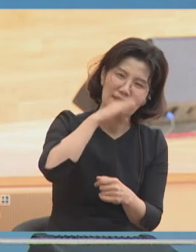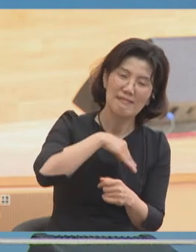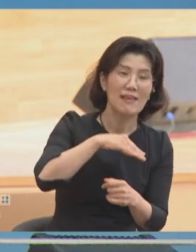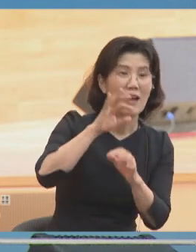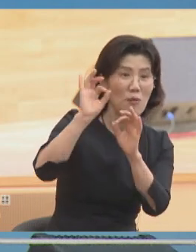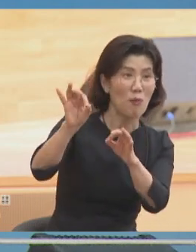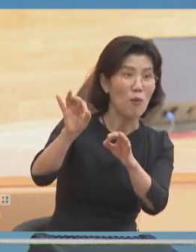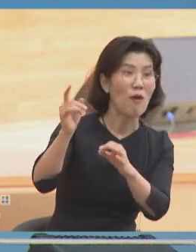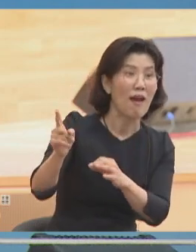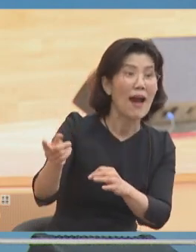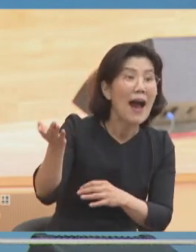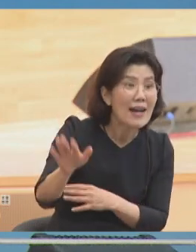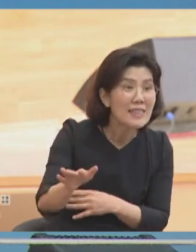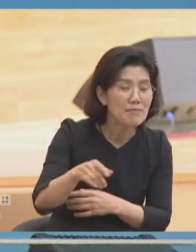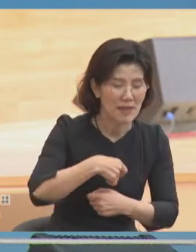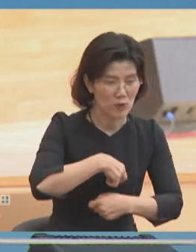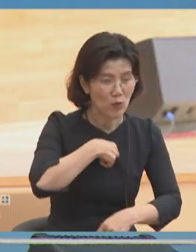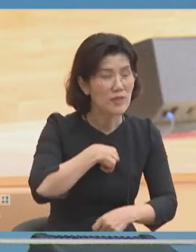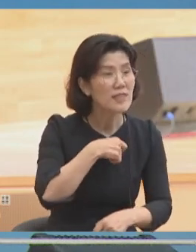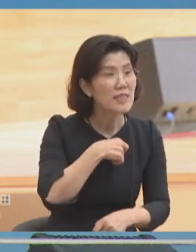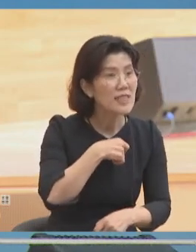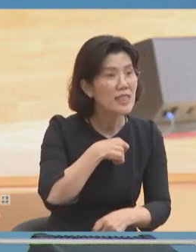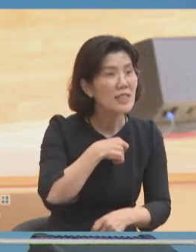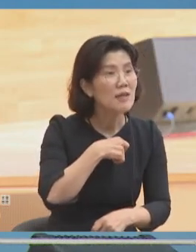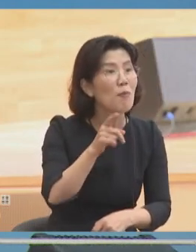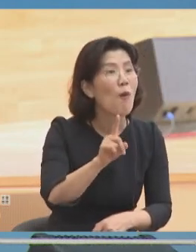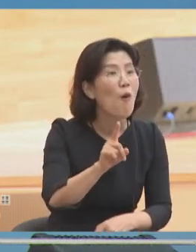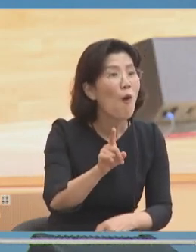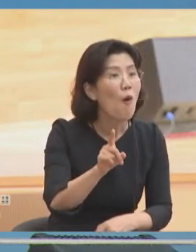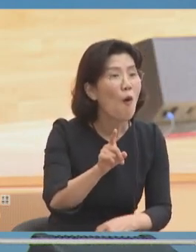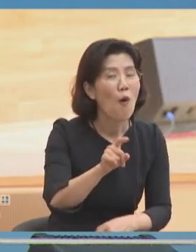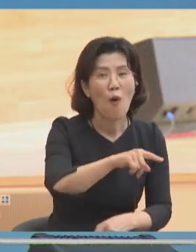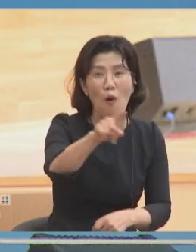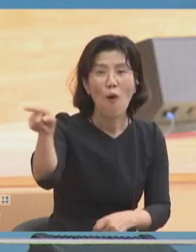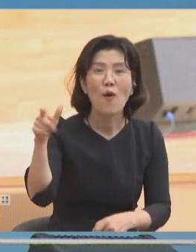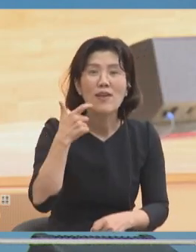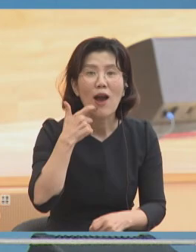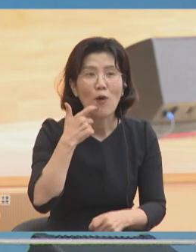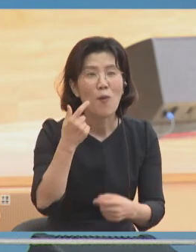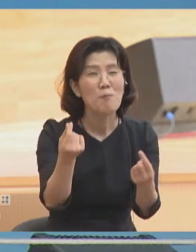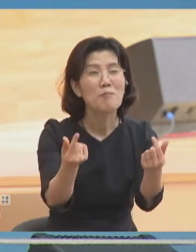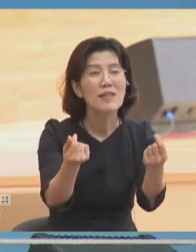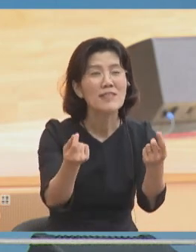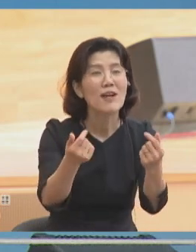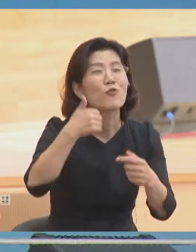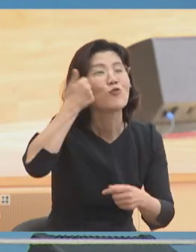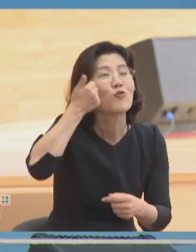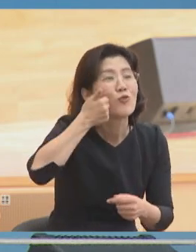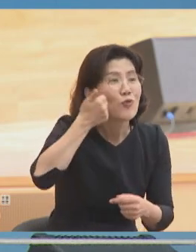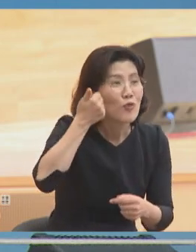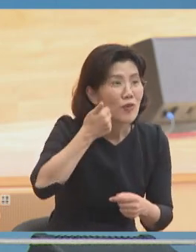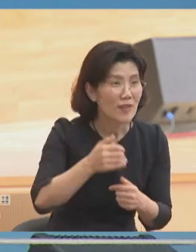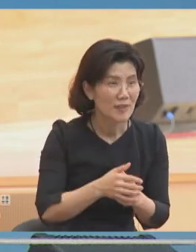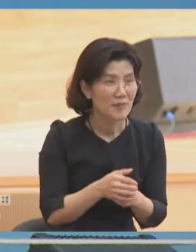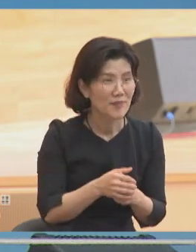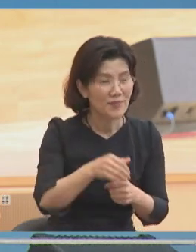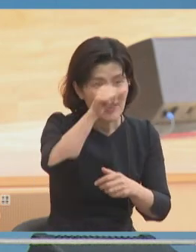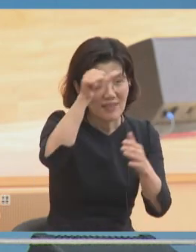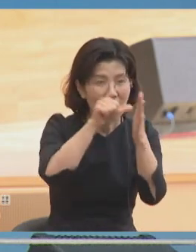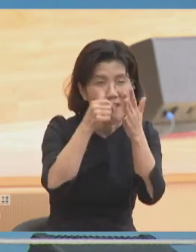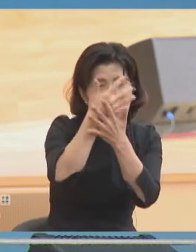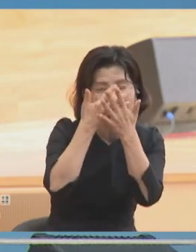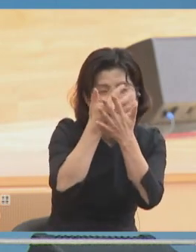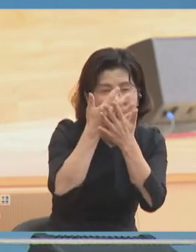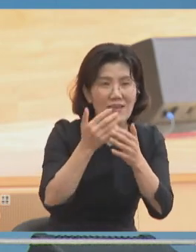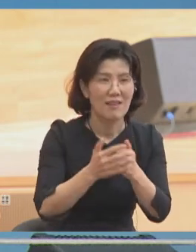싶다가도 솔직하게 말해 이런 야곱 누구와 닮았다 다고 생각해 길까요 인생의 불확실한